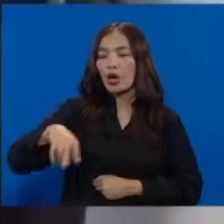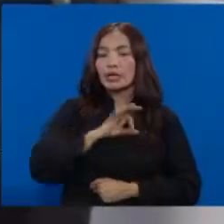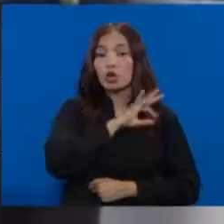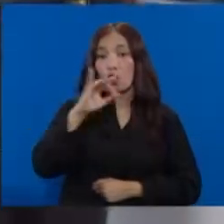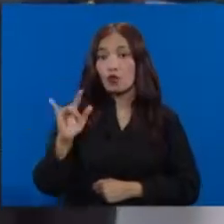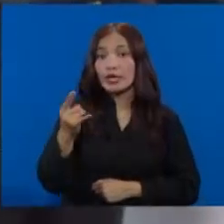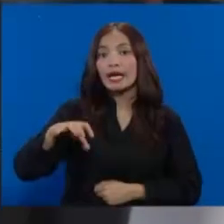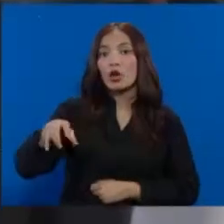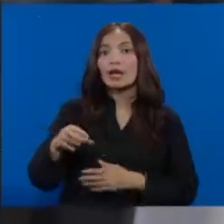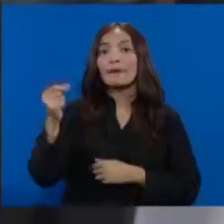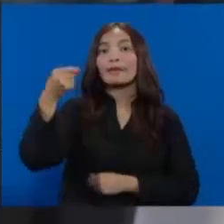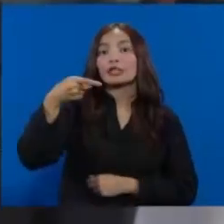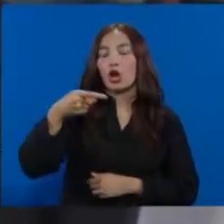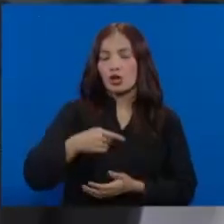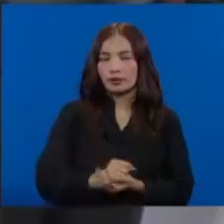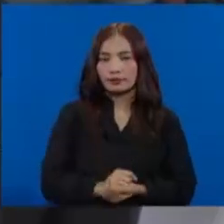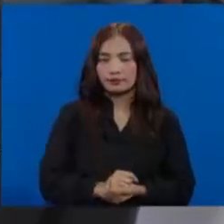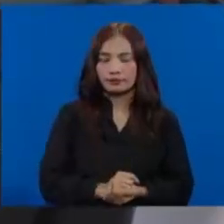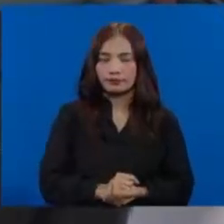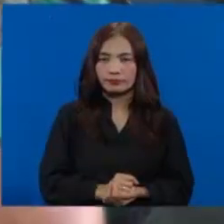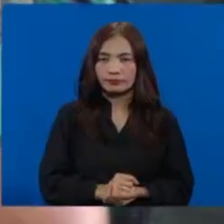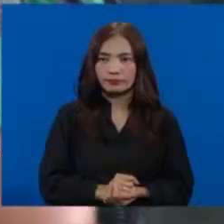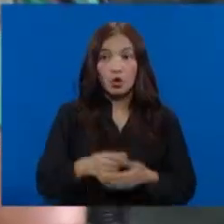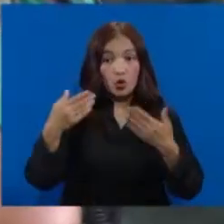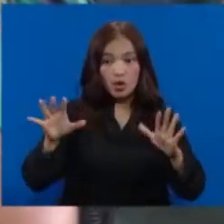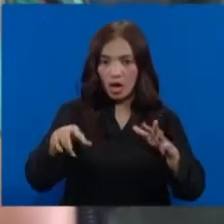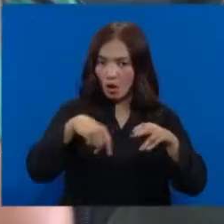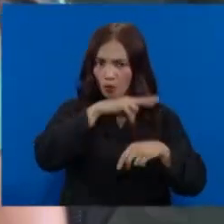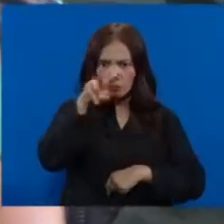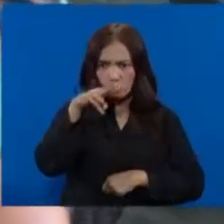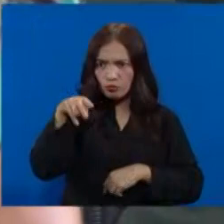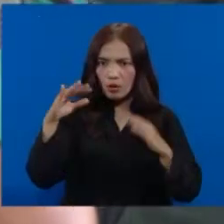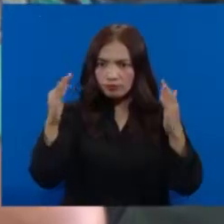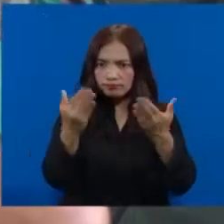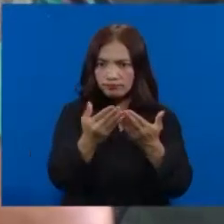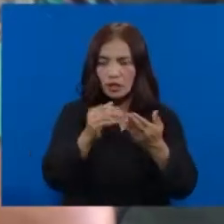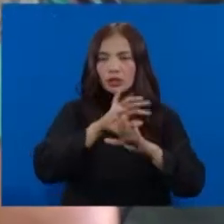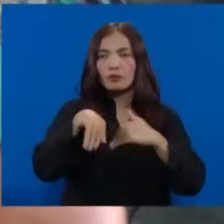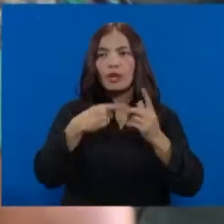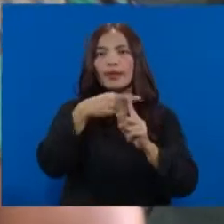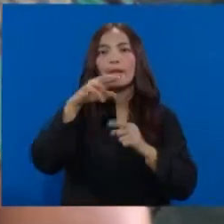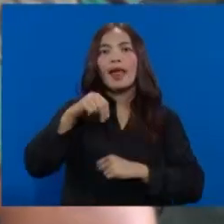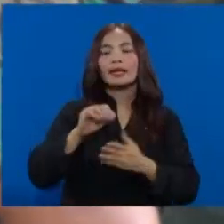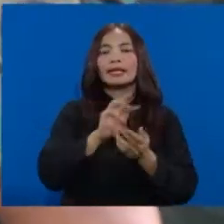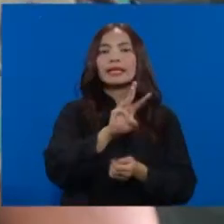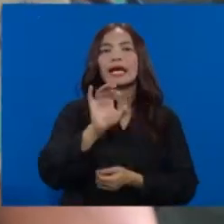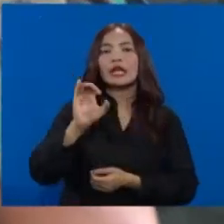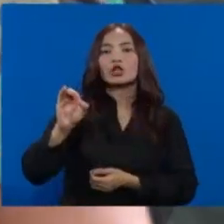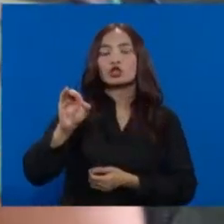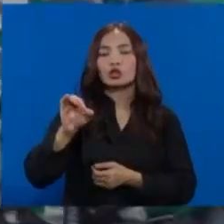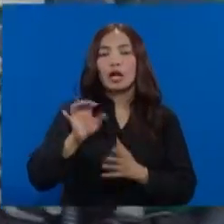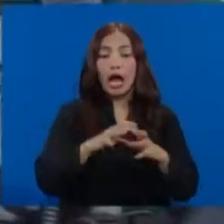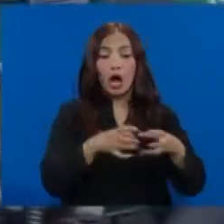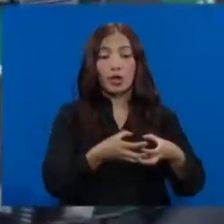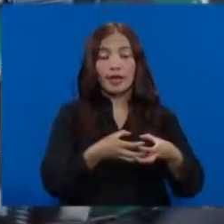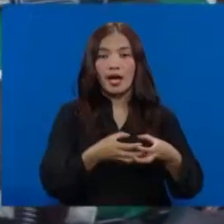dan keluarga Erina Gudono. Usai memeriksa rute, Jenderal Andika akan menambah 300 personil pengamanan